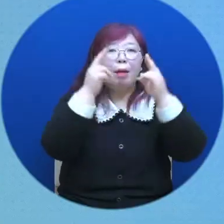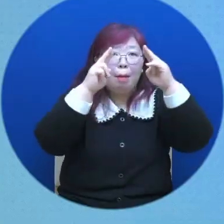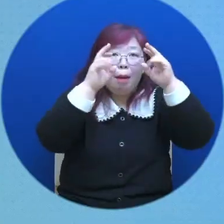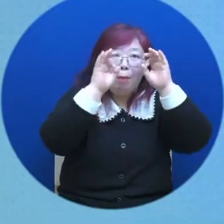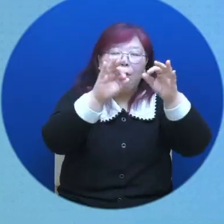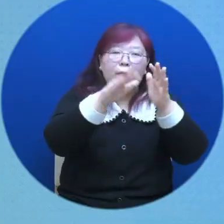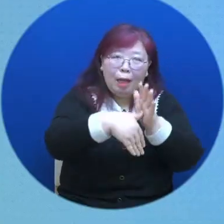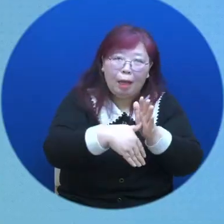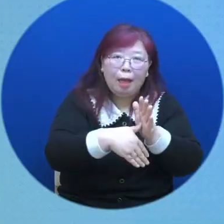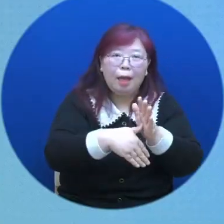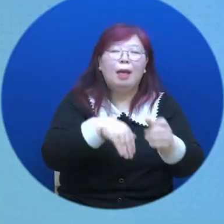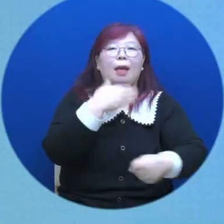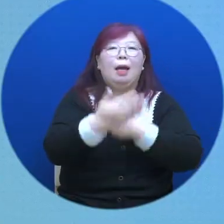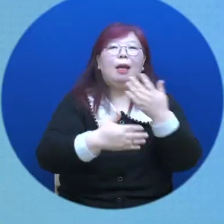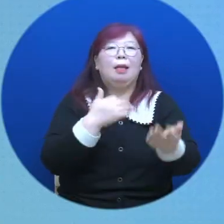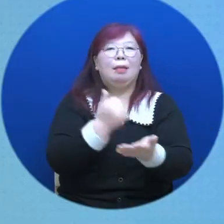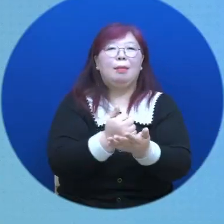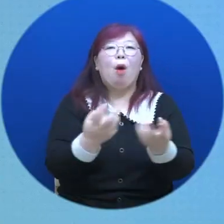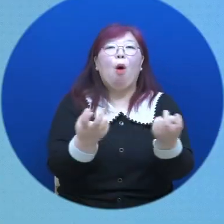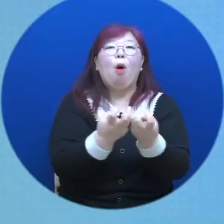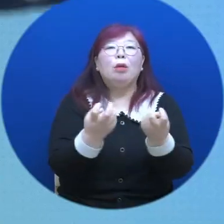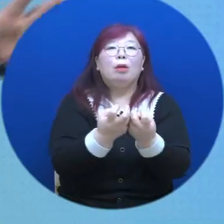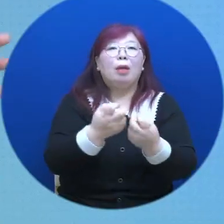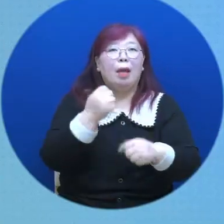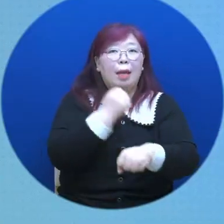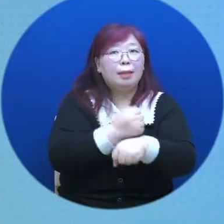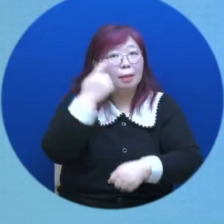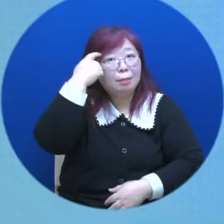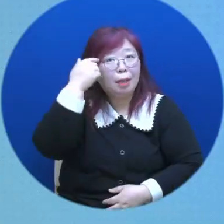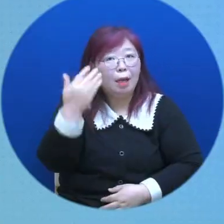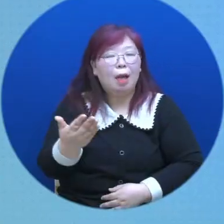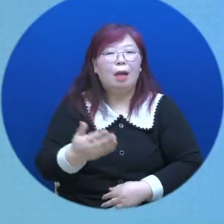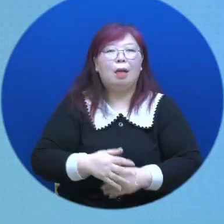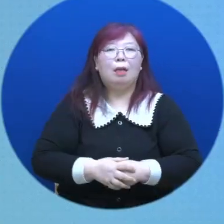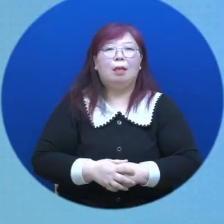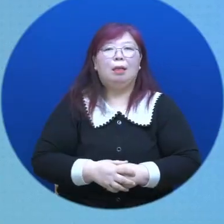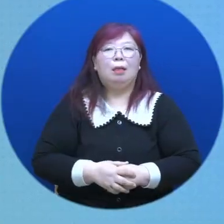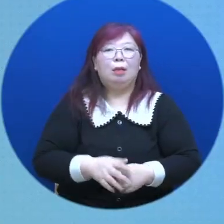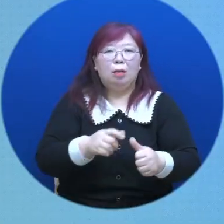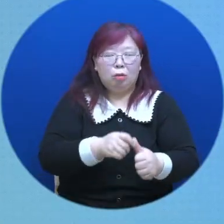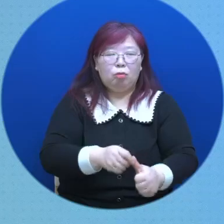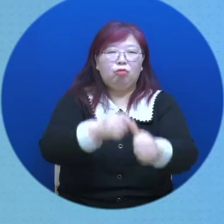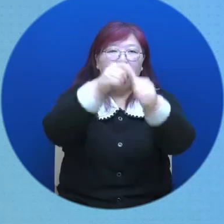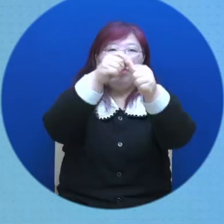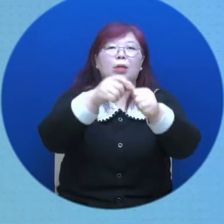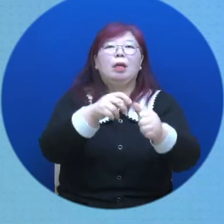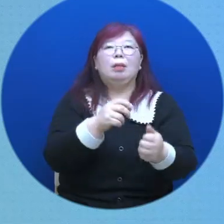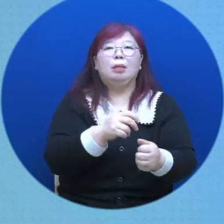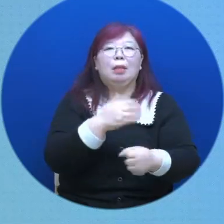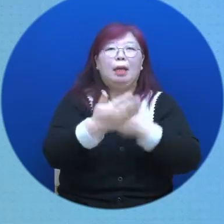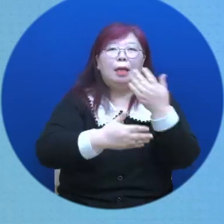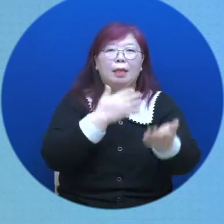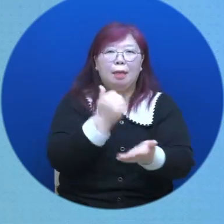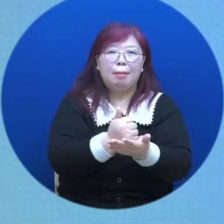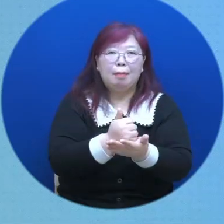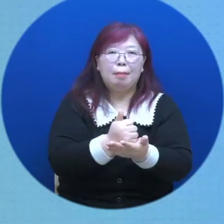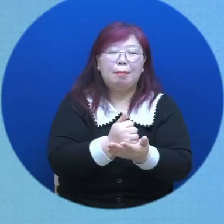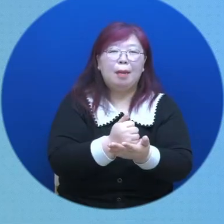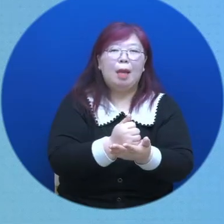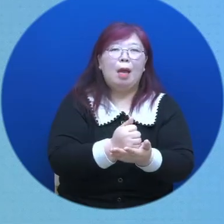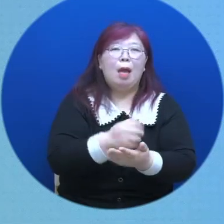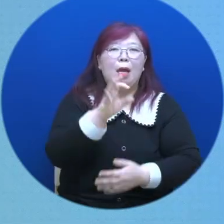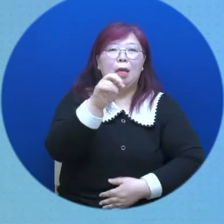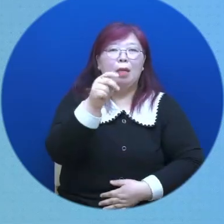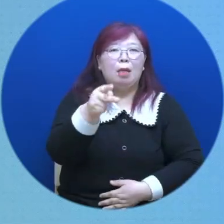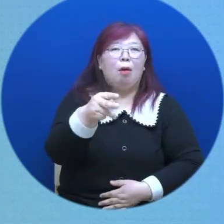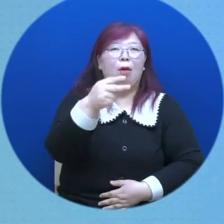그 하나님께서 어떻게 했느냐? 홍수 심판대에 구원해 주시는 하나님이었다. 어떻게 했느냐? 여리고를